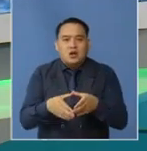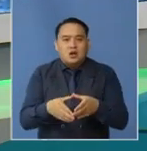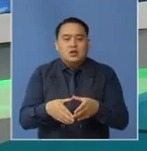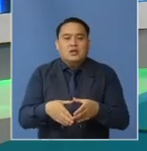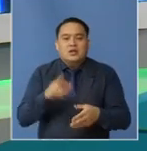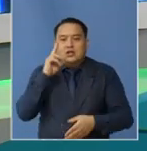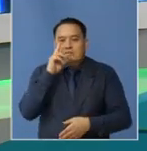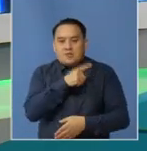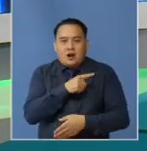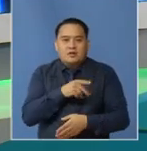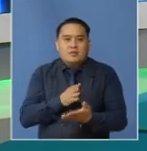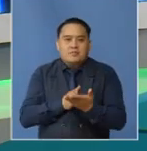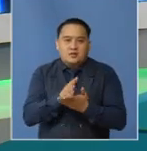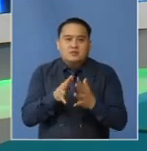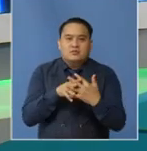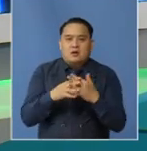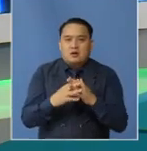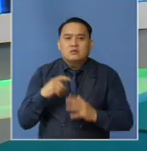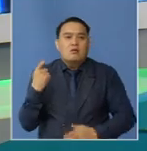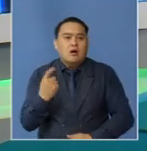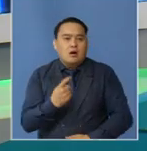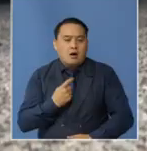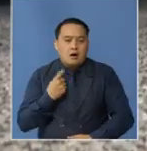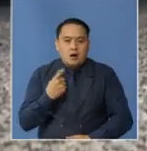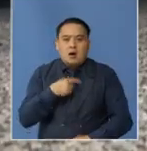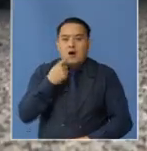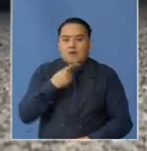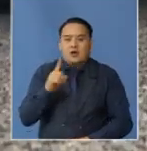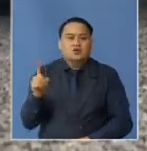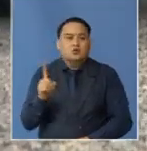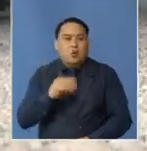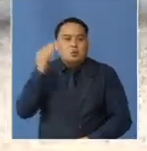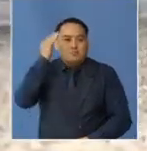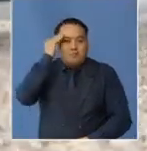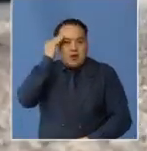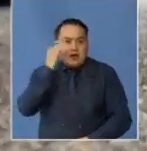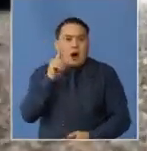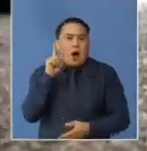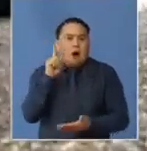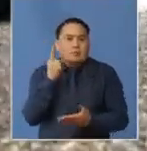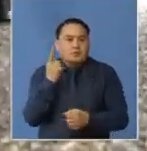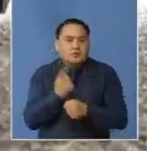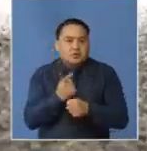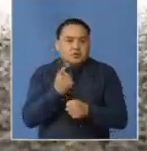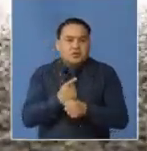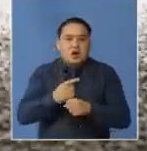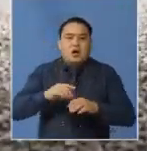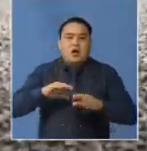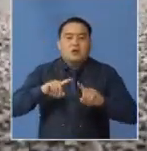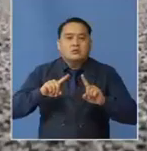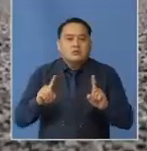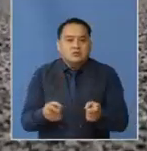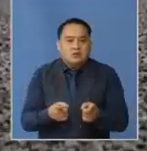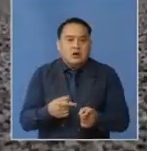несправедливо направлены против сельскохозяйственного сектора. Фермеры утверждают, что меры вроде обязательного сокращения выбросов